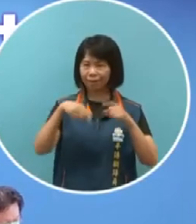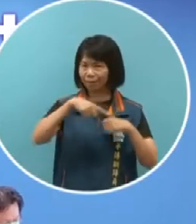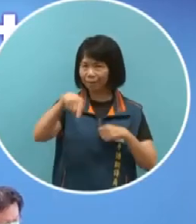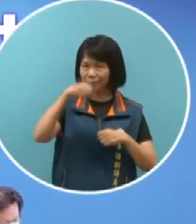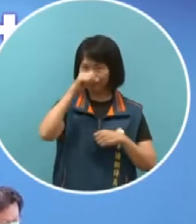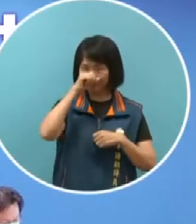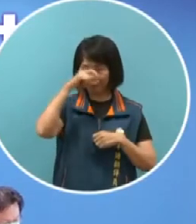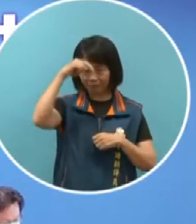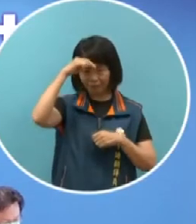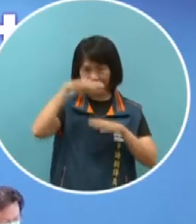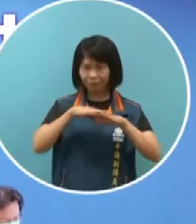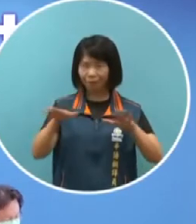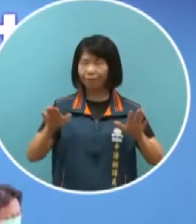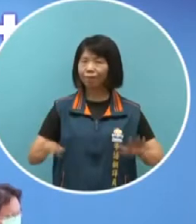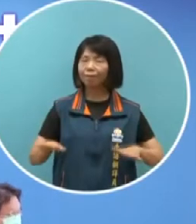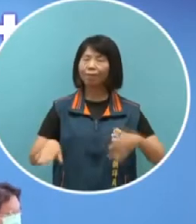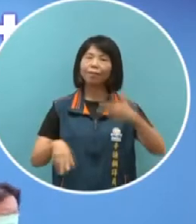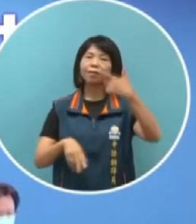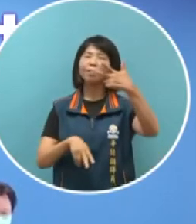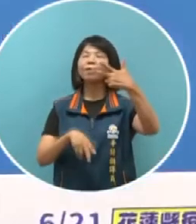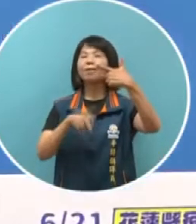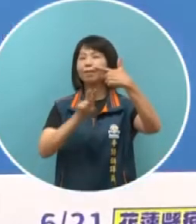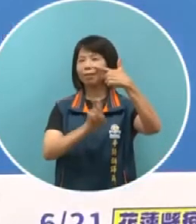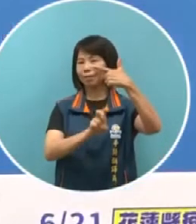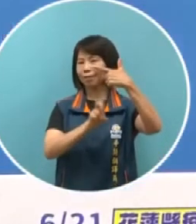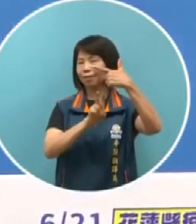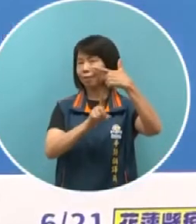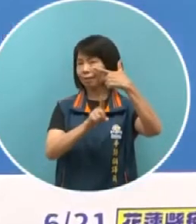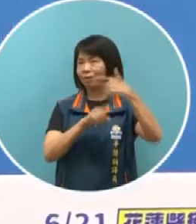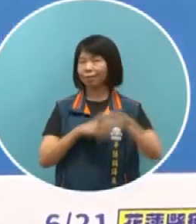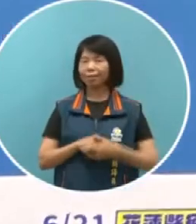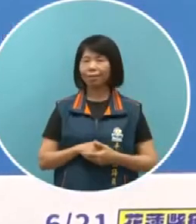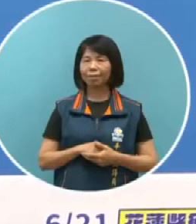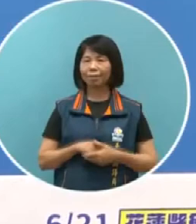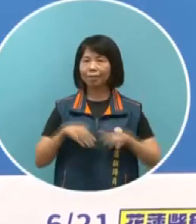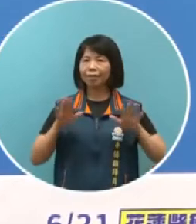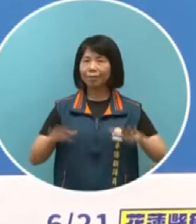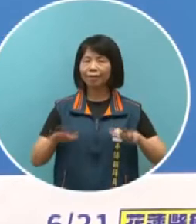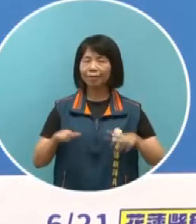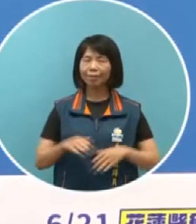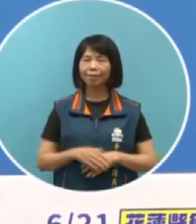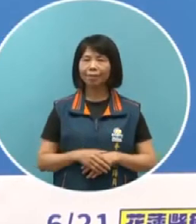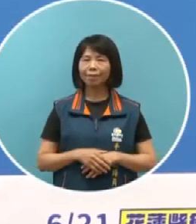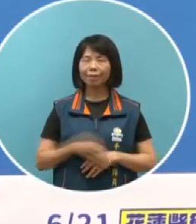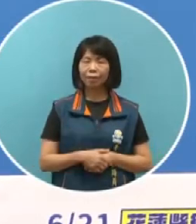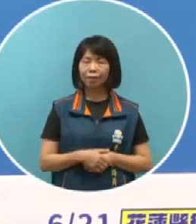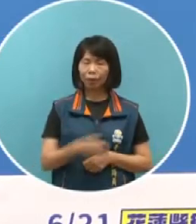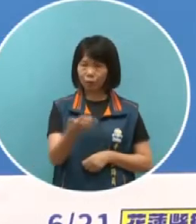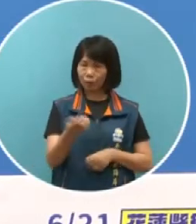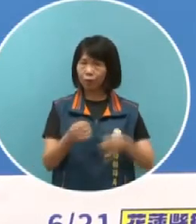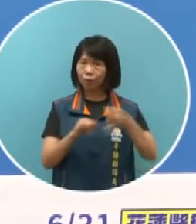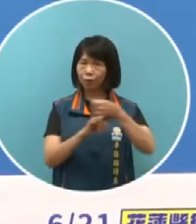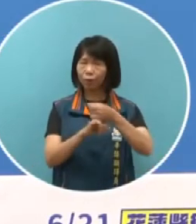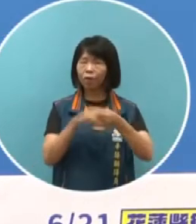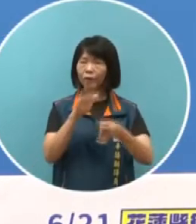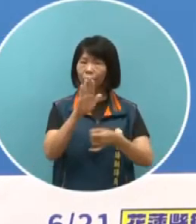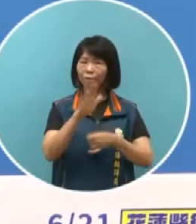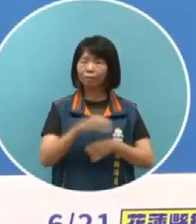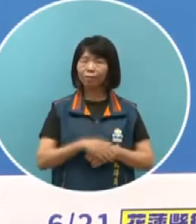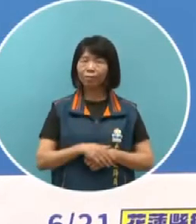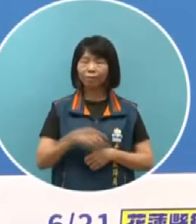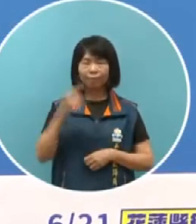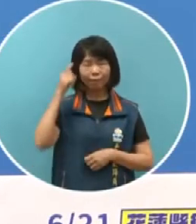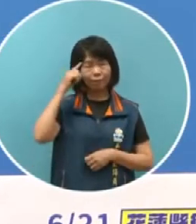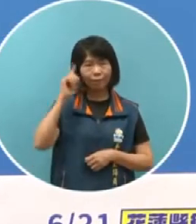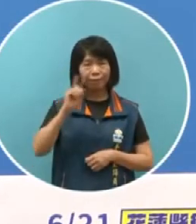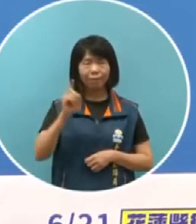检，周围民众也可以参与快筛，确定身体状况。连日 AZ 疫苗出现缓打的现象。花莲长者接种率